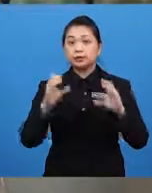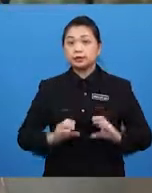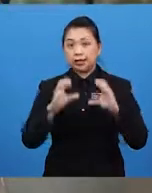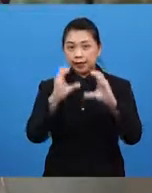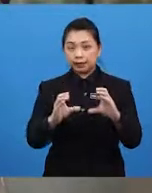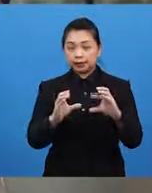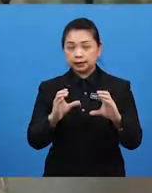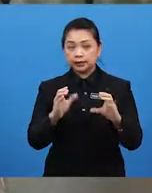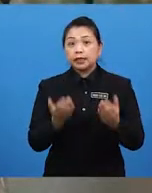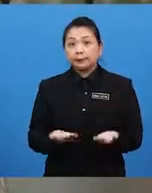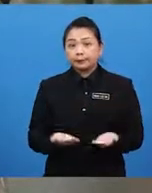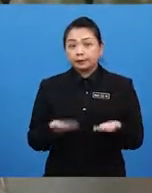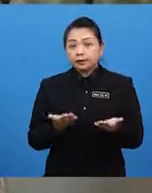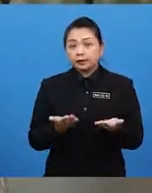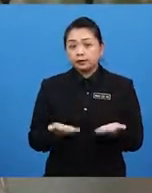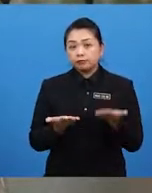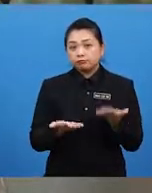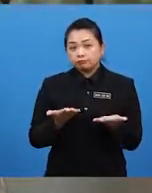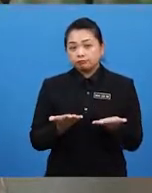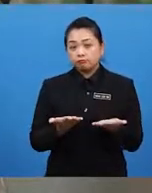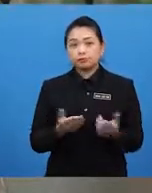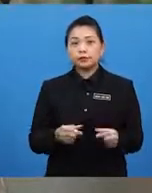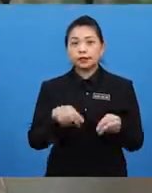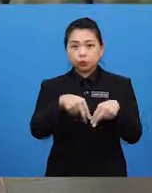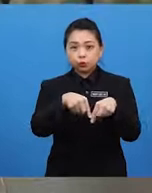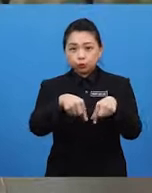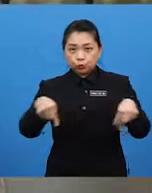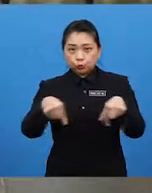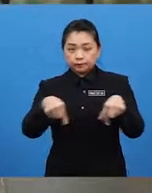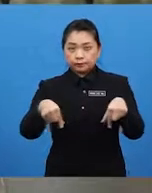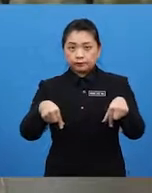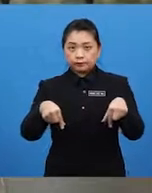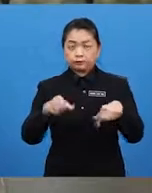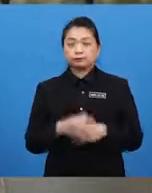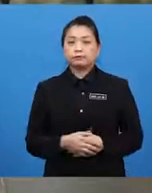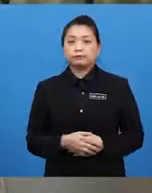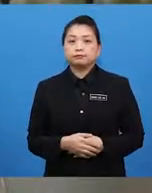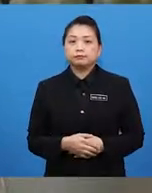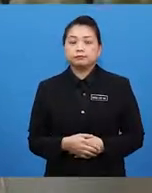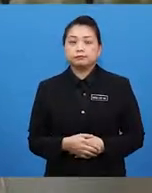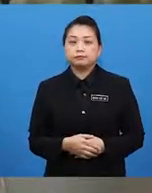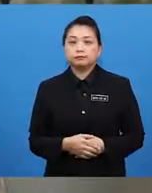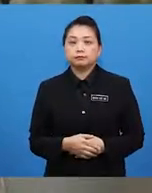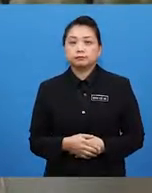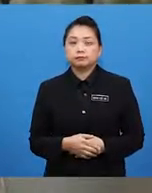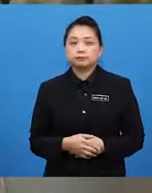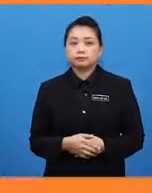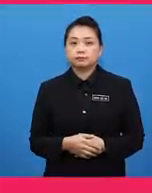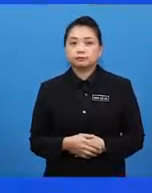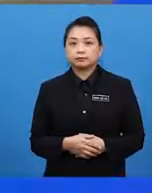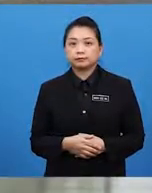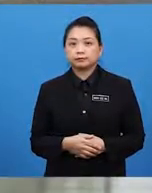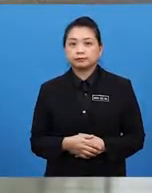Timbangan dan suka time dalam penyediaan subcreme cendawan menyikut bisa visenze